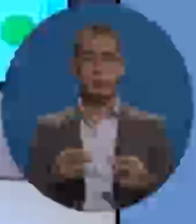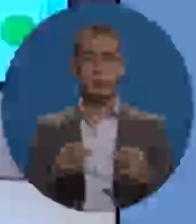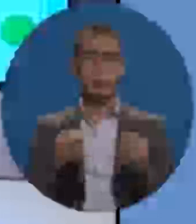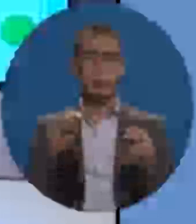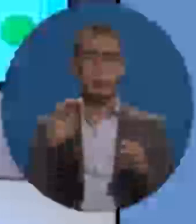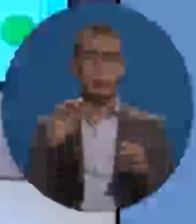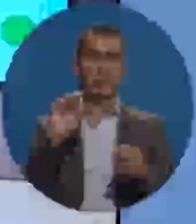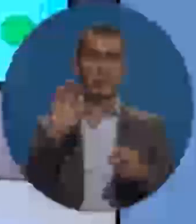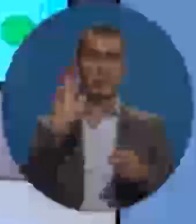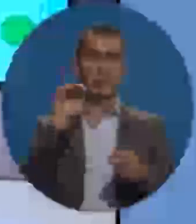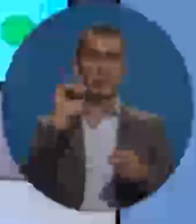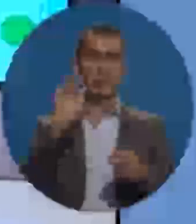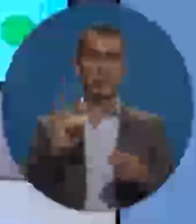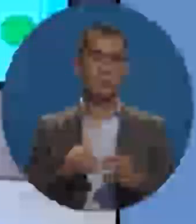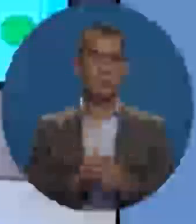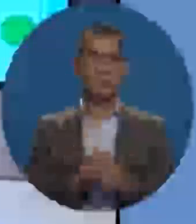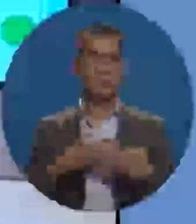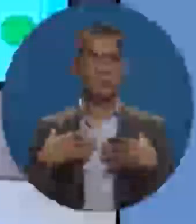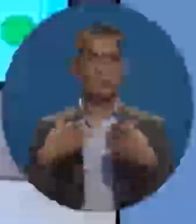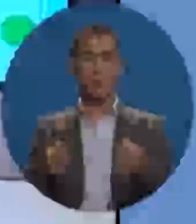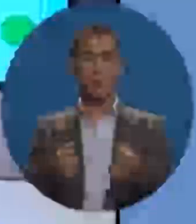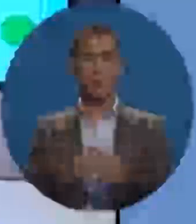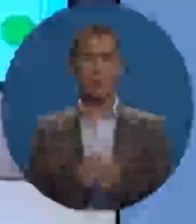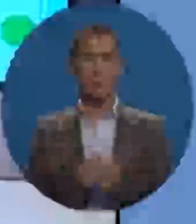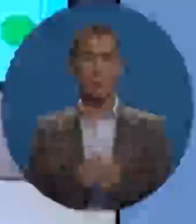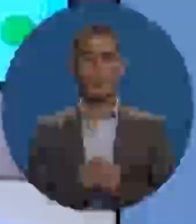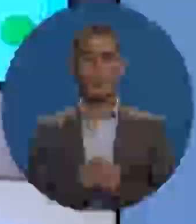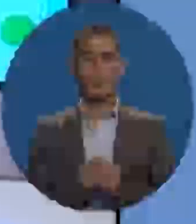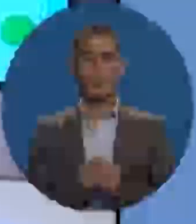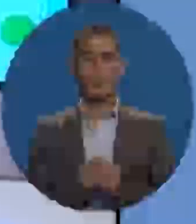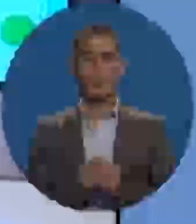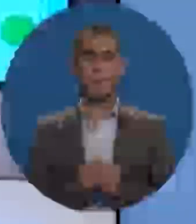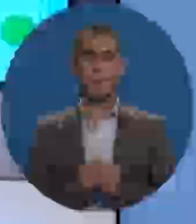Келесі сабақта көріскенше, қош, сау, саламат болың.